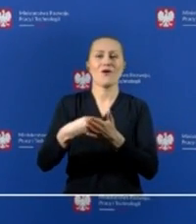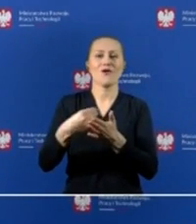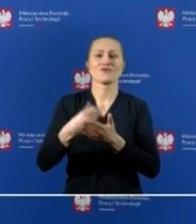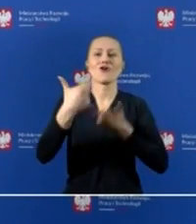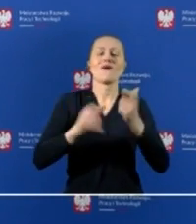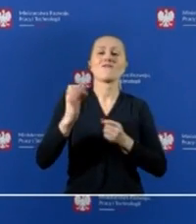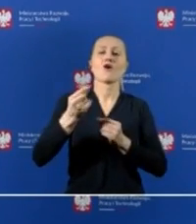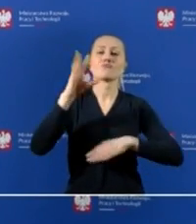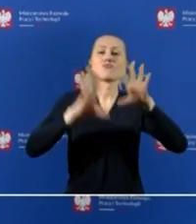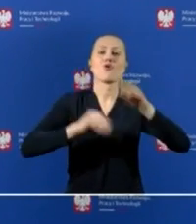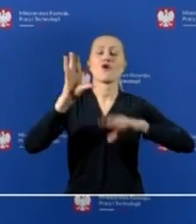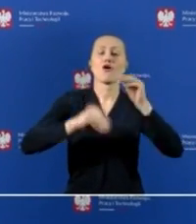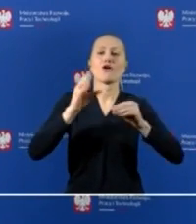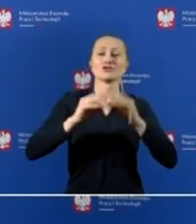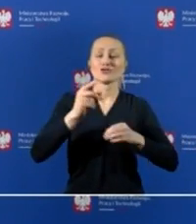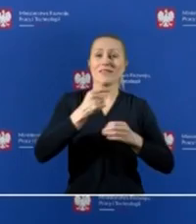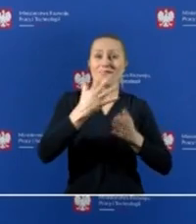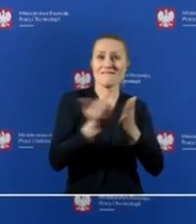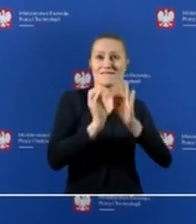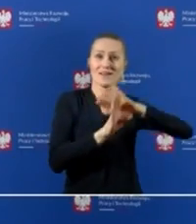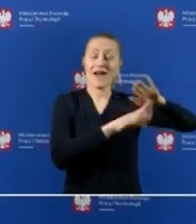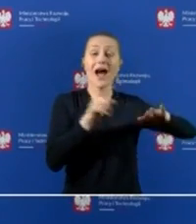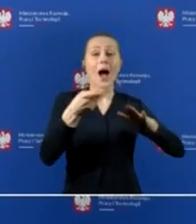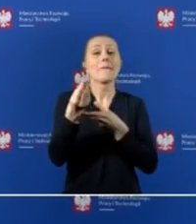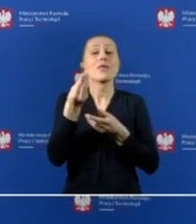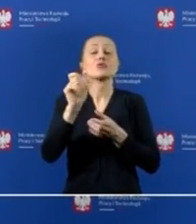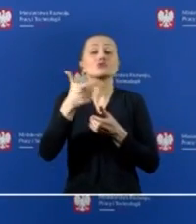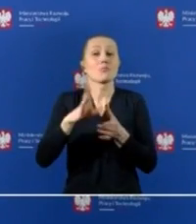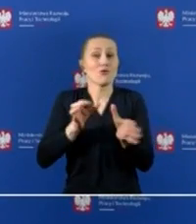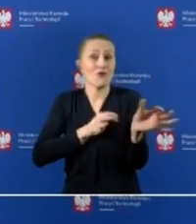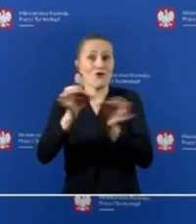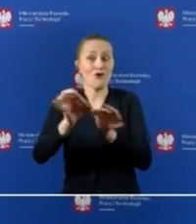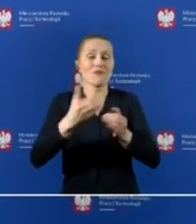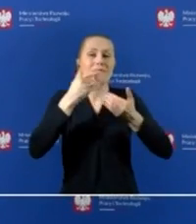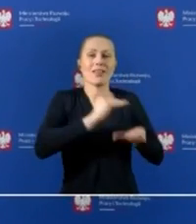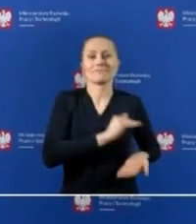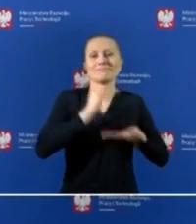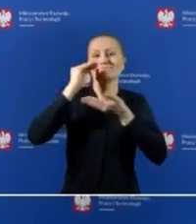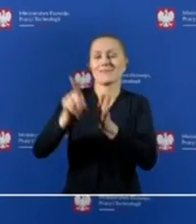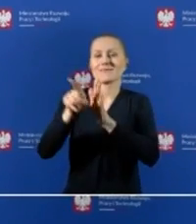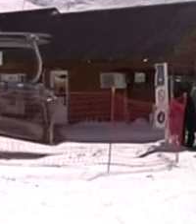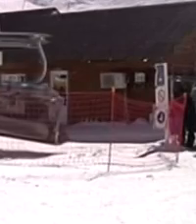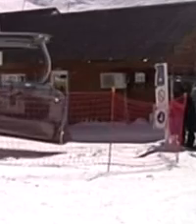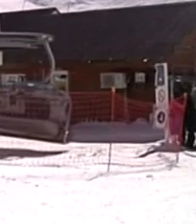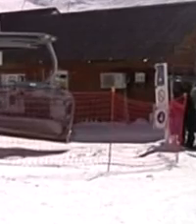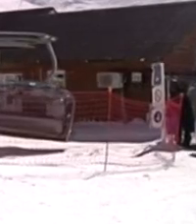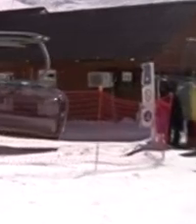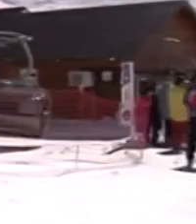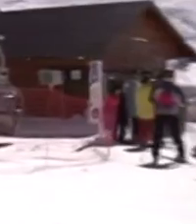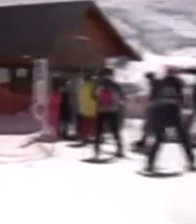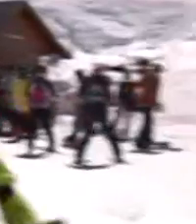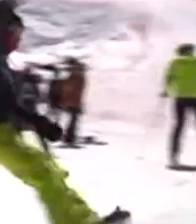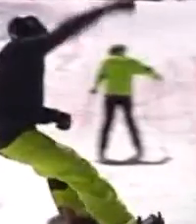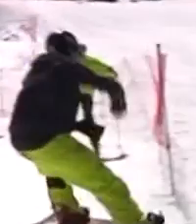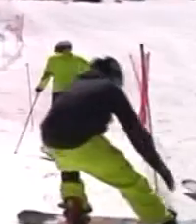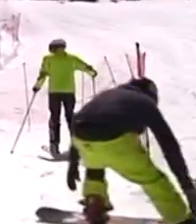budżetu, a zaoszczędzone w ten sposób środki przeznaczyć na dodatkowe wsparcie dla przedsiębiorców. Pieniądze trafią